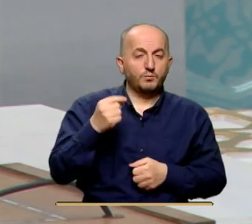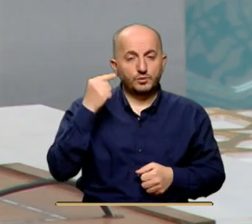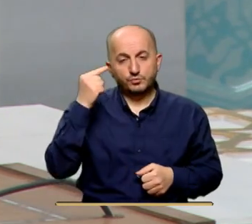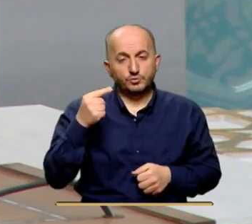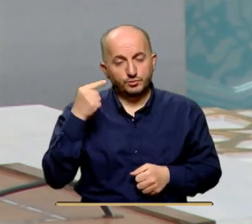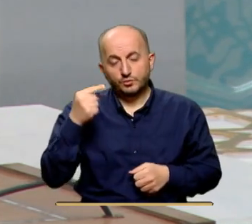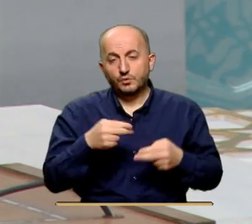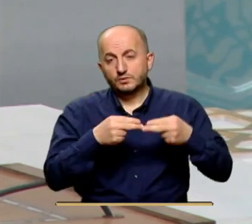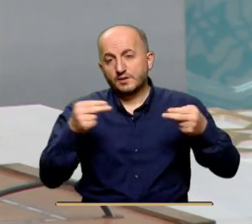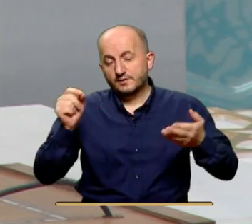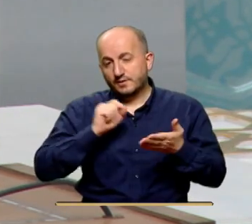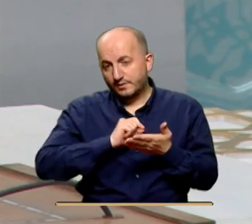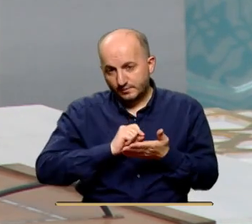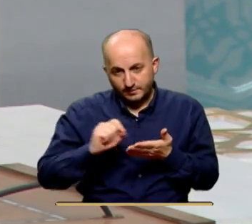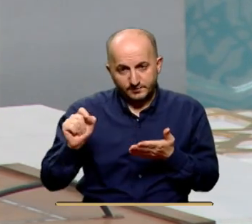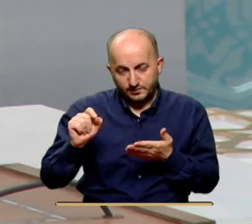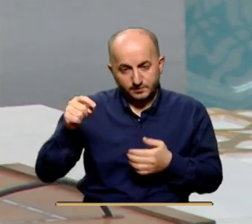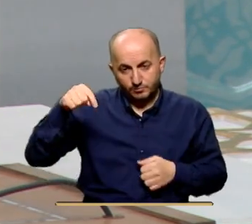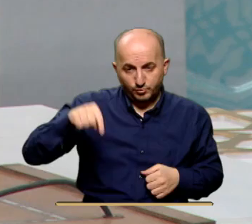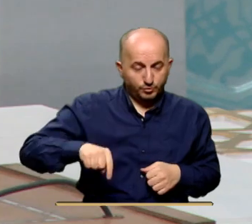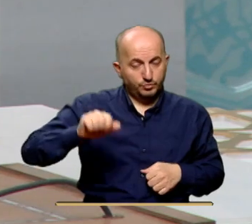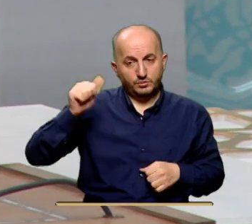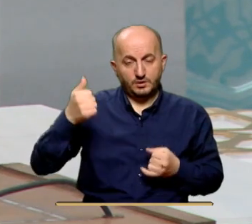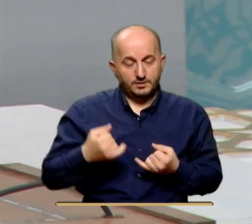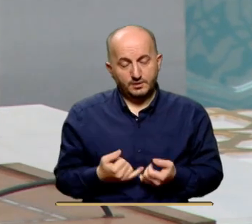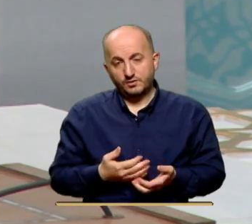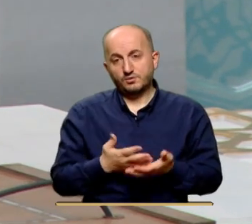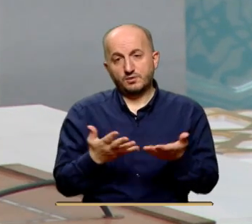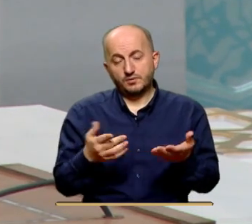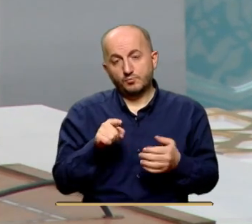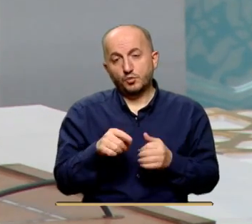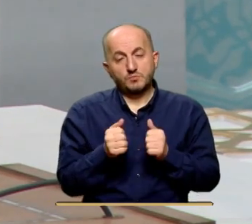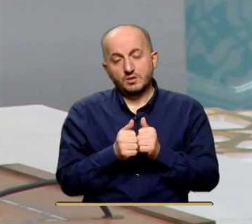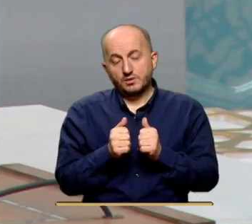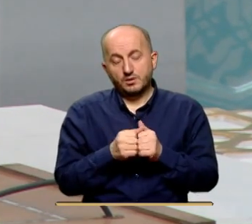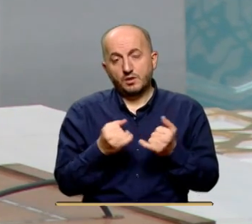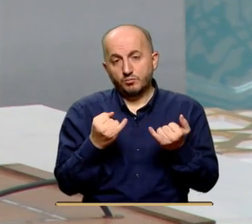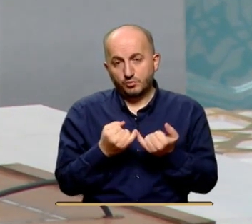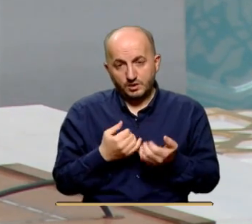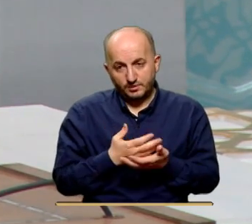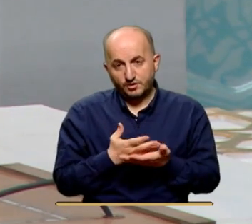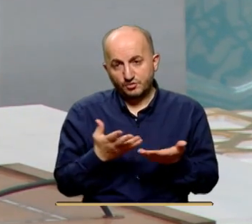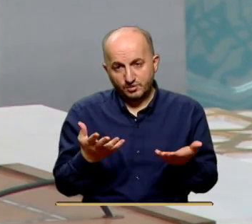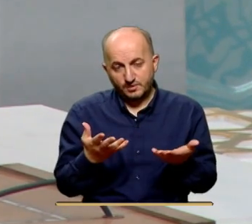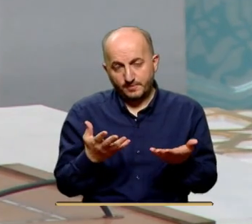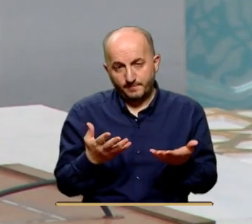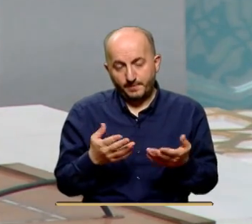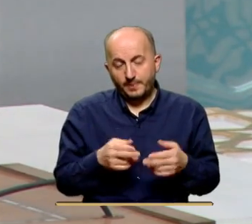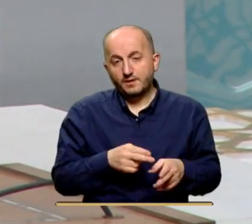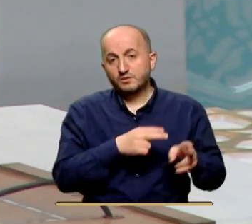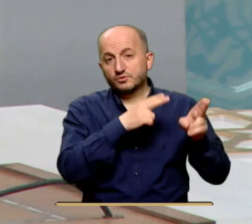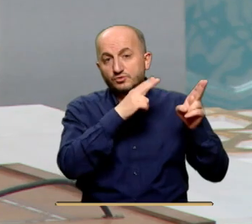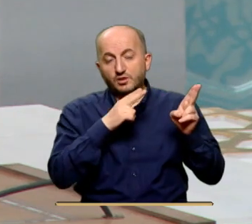o destanı yazdık. Bugün değerli kardeşlerim, bu birliğe, bu kardeşliğe, yani